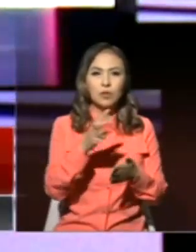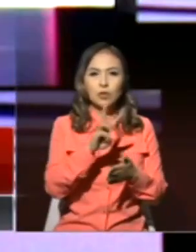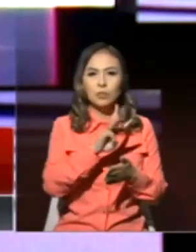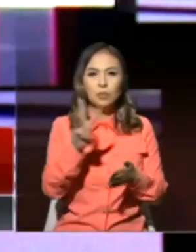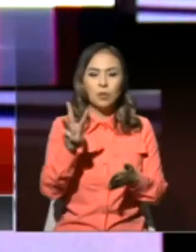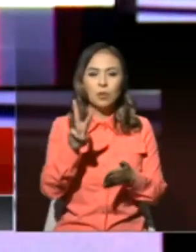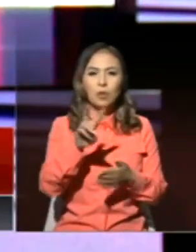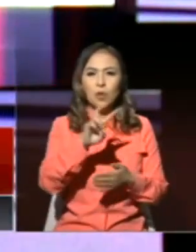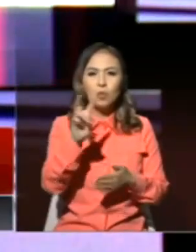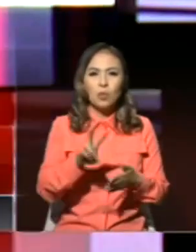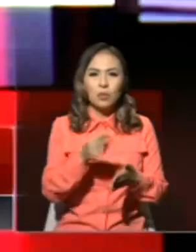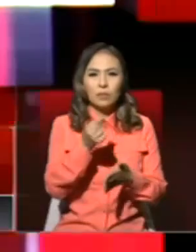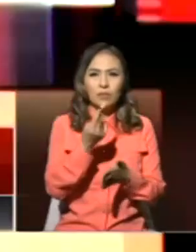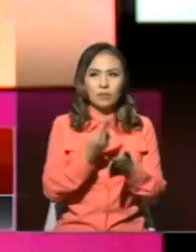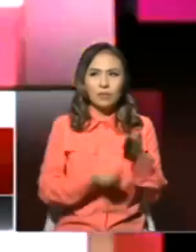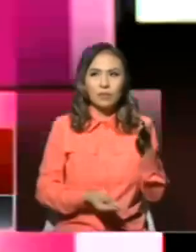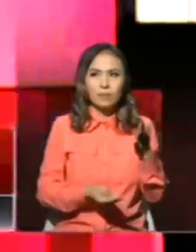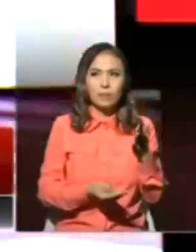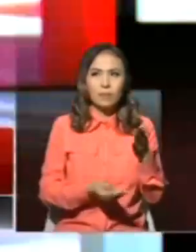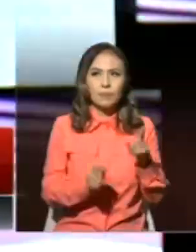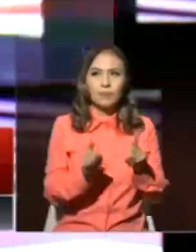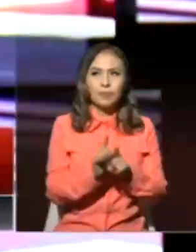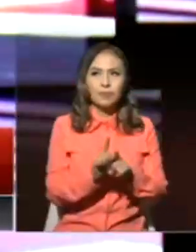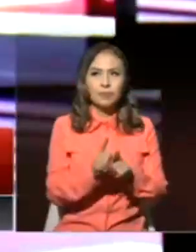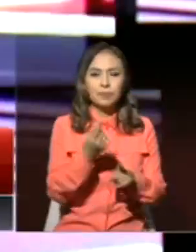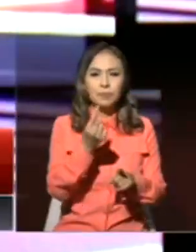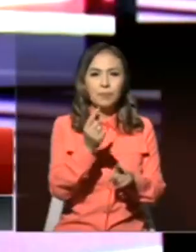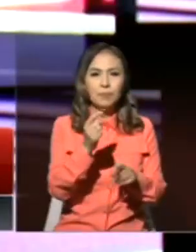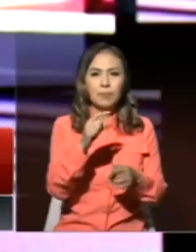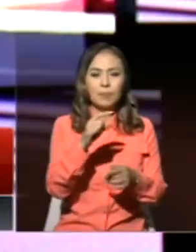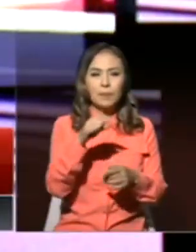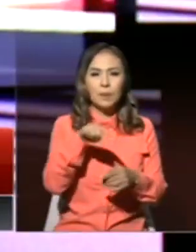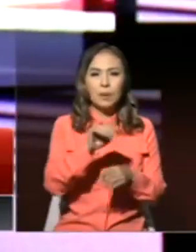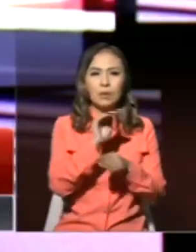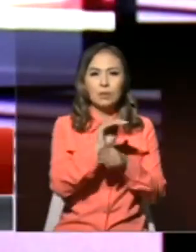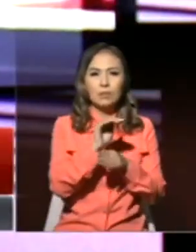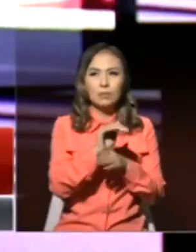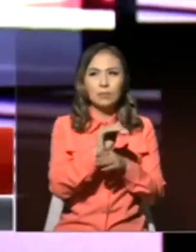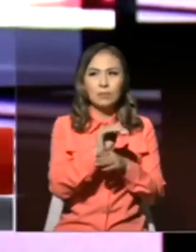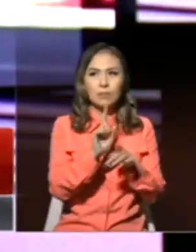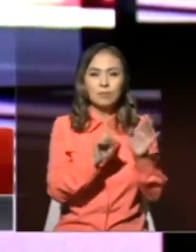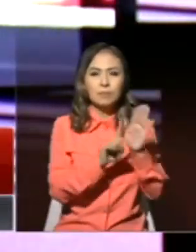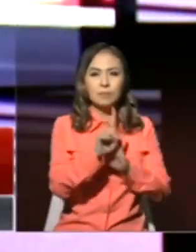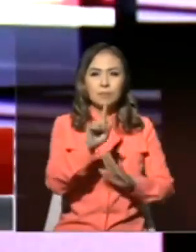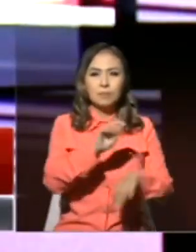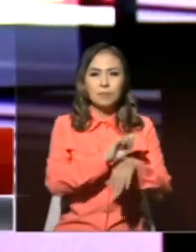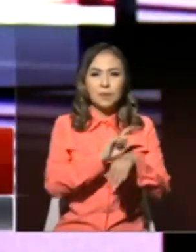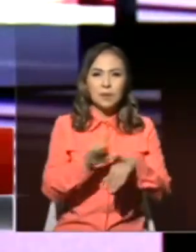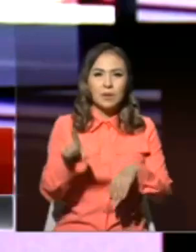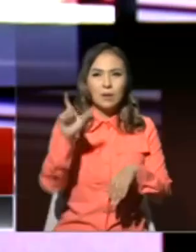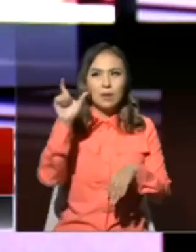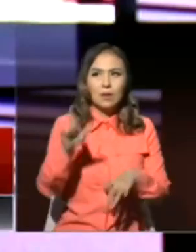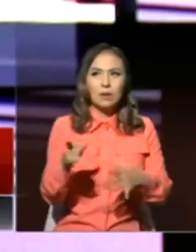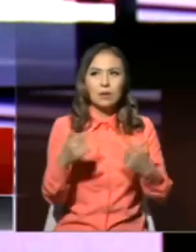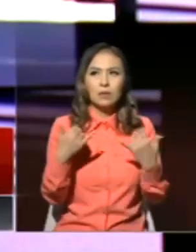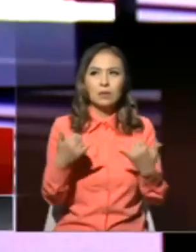адам. Кішкентай ғана будкадағы кішкентай лотереядан бастаған адам